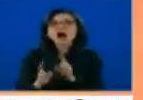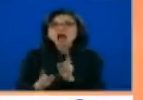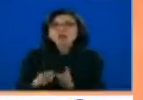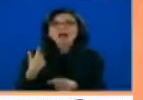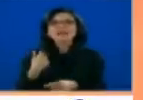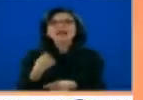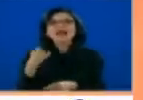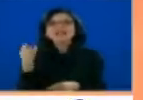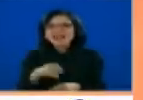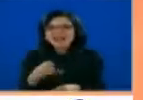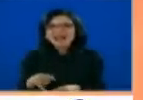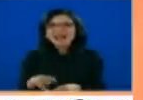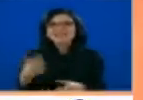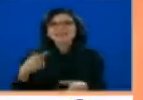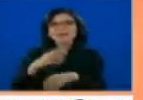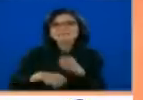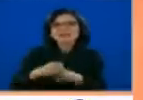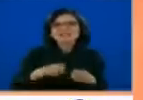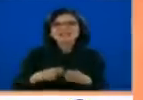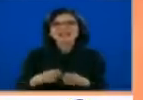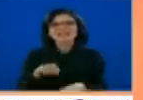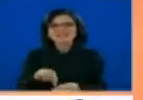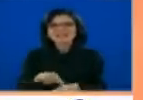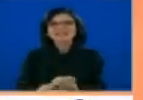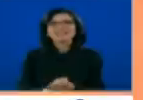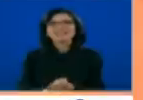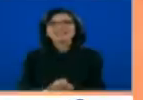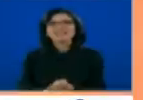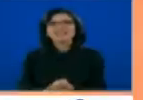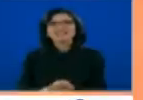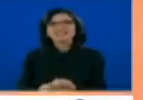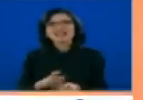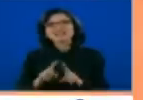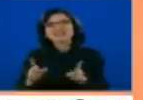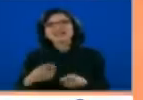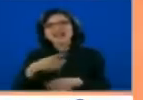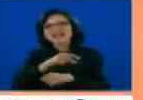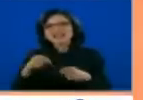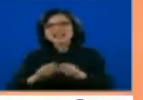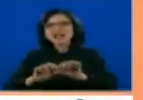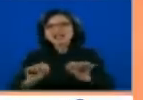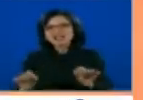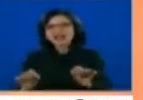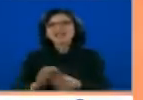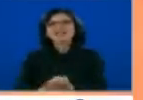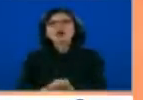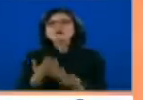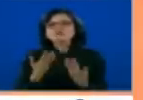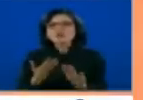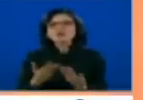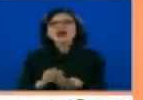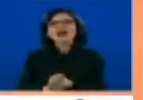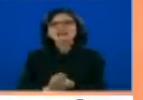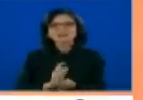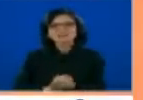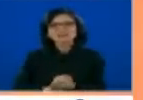kesalahan dalam pelaksanaan kegiatan ini Seperti kata pepatah tak ada gading yang tak retak mudah-mudahan Anda bisa memahami